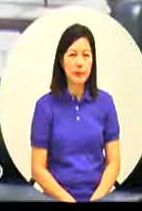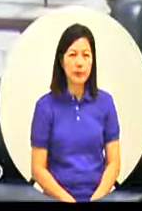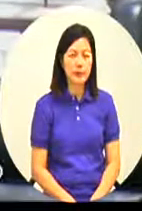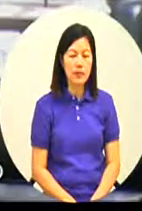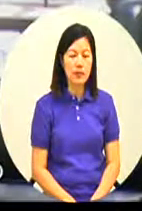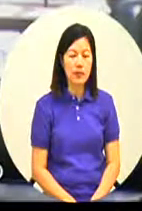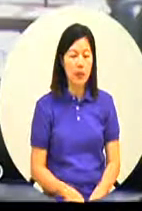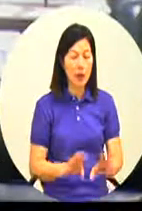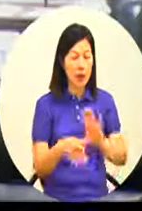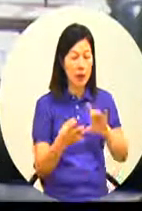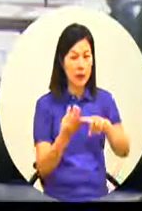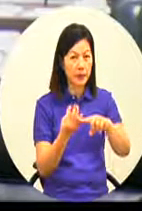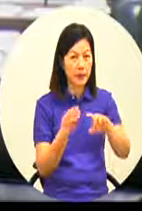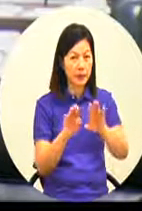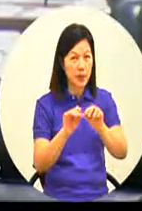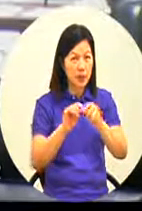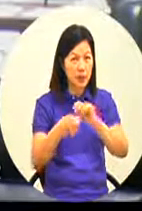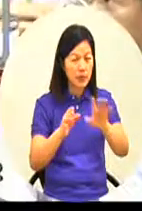它是